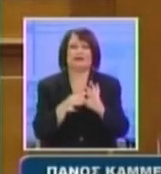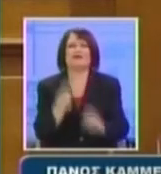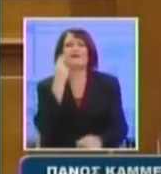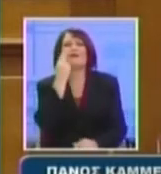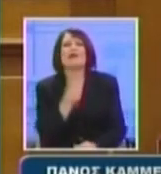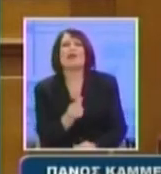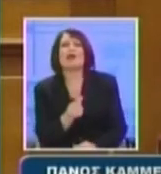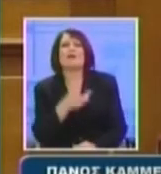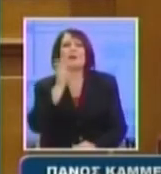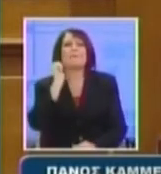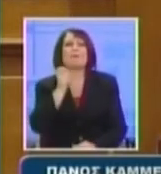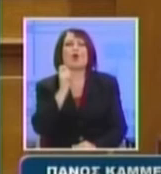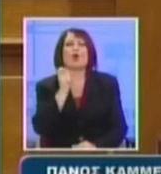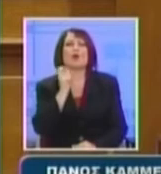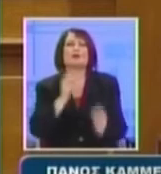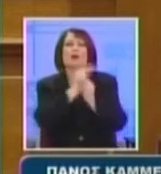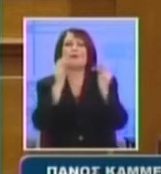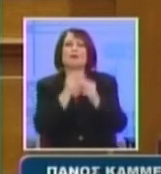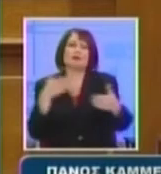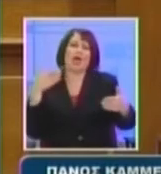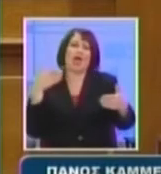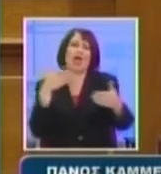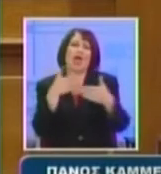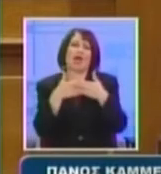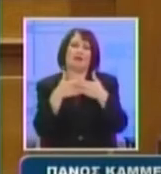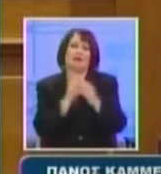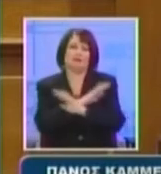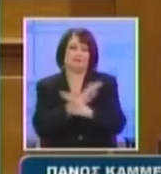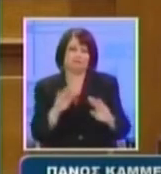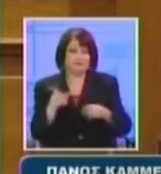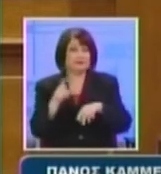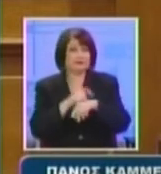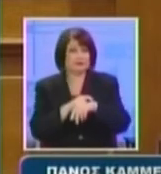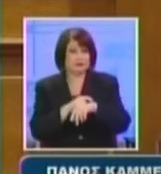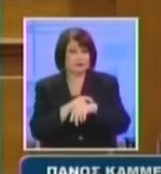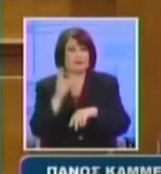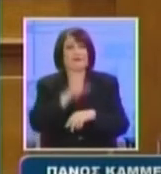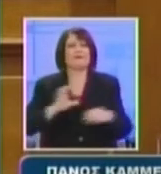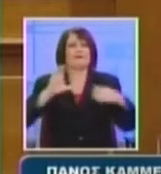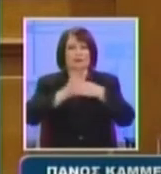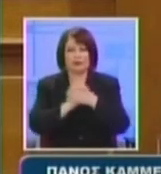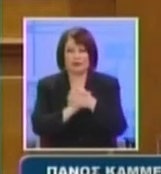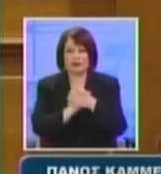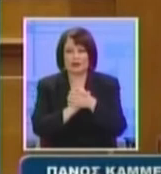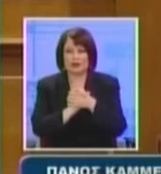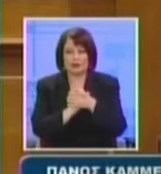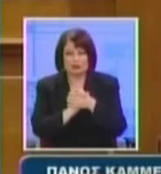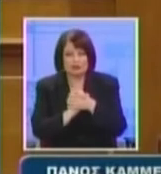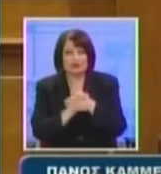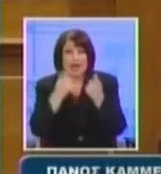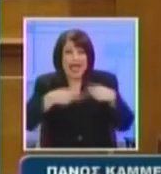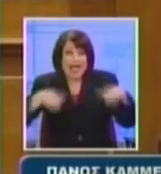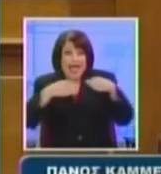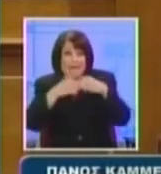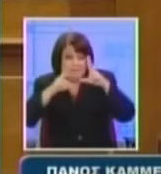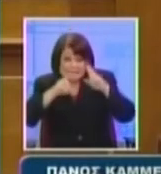ότι η πολιτική αυτή οδηγεί στο πλήρες αδιέξοδο και την ώρα που στην Ευρωπαϊκή Ένωση γίνεται εξεταστική